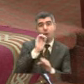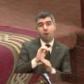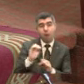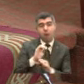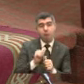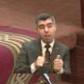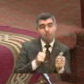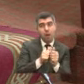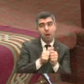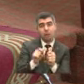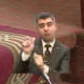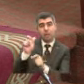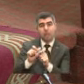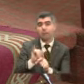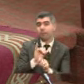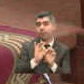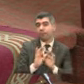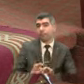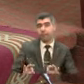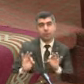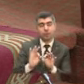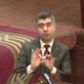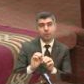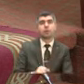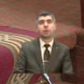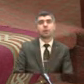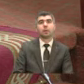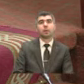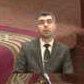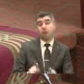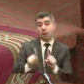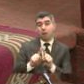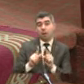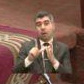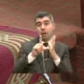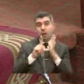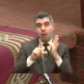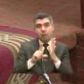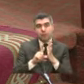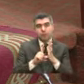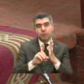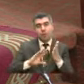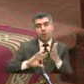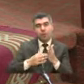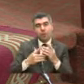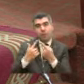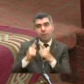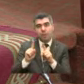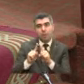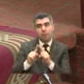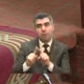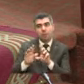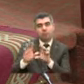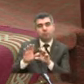العنصر الثاني هو أنهم كما تعلمون يخضعون لإطار قانوني يختلف من دولة استقبال إلى